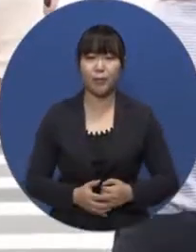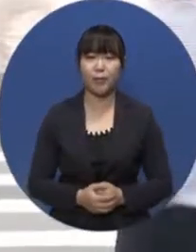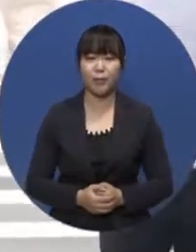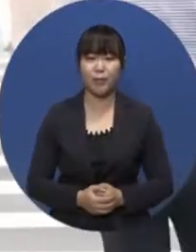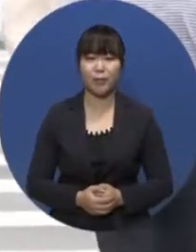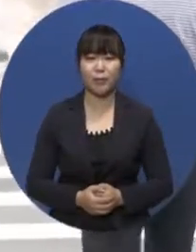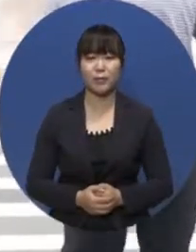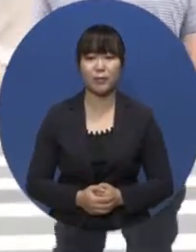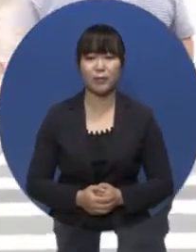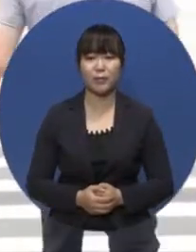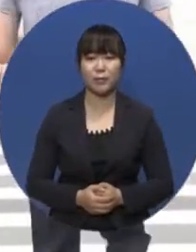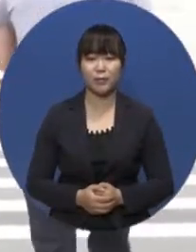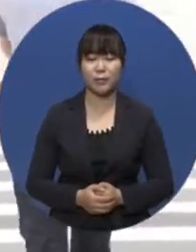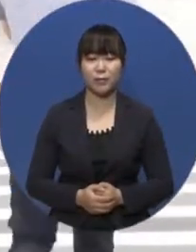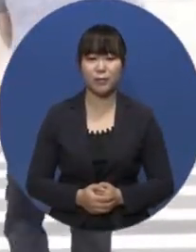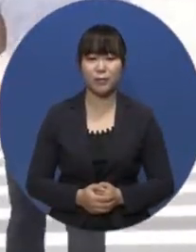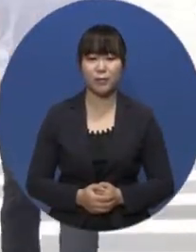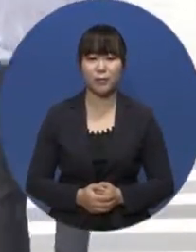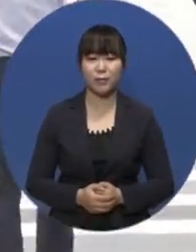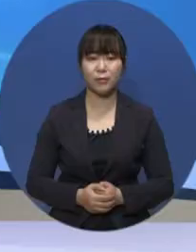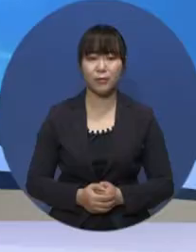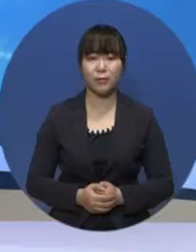복지TV 뉴스 서정영입니다.